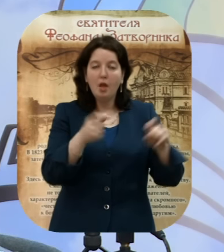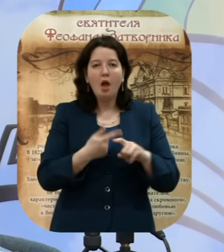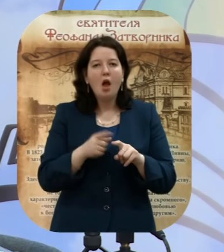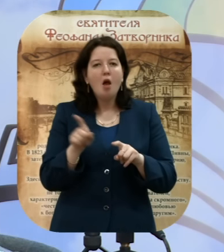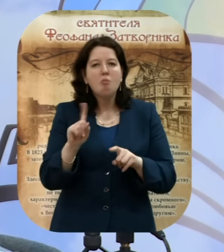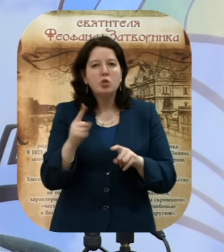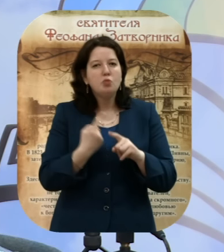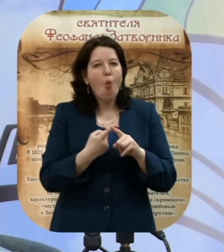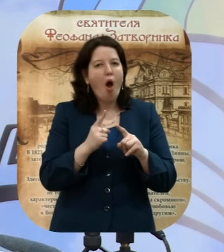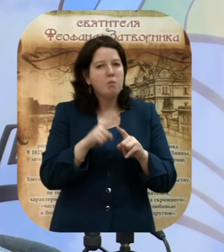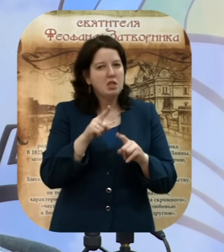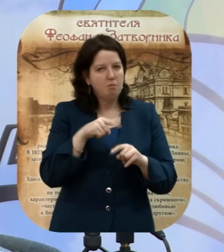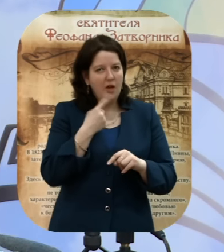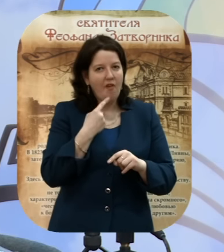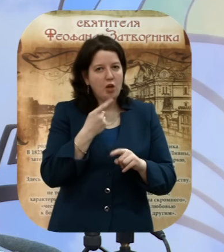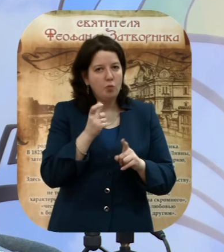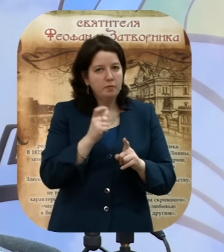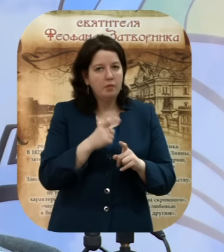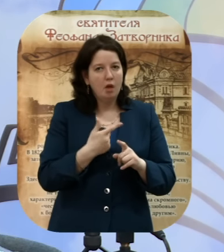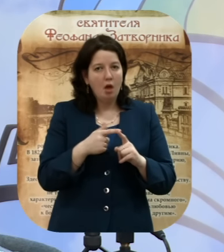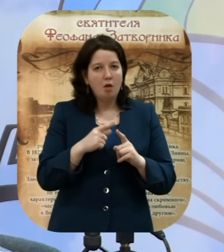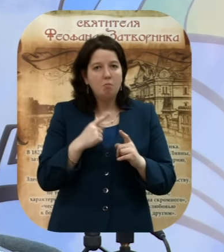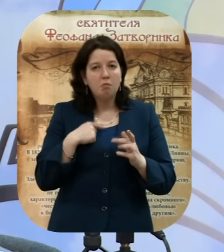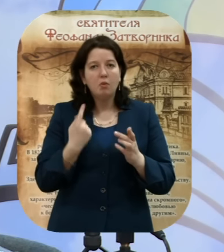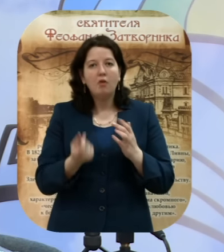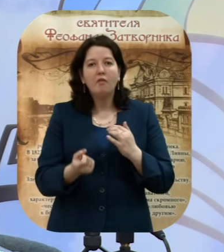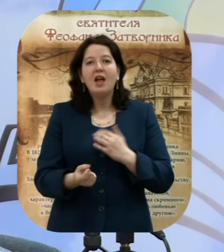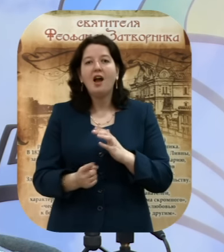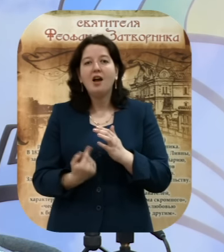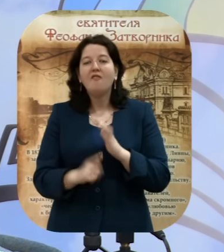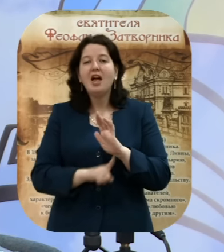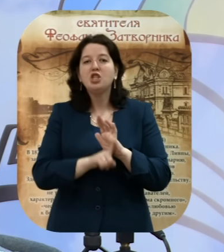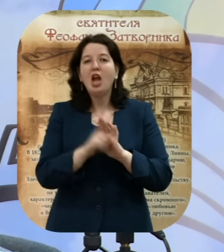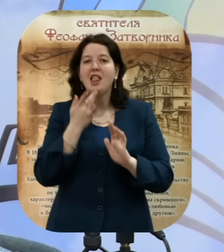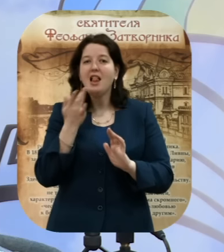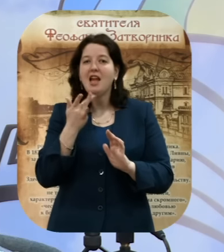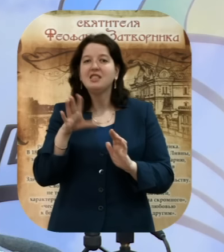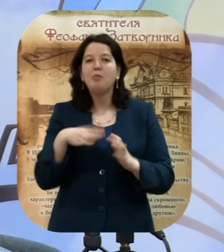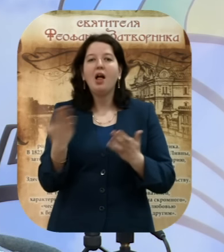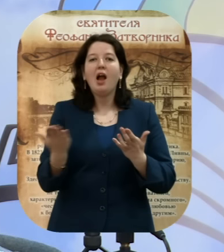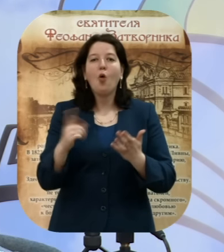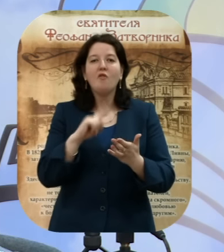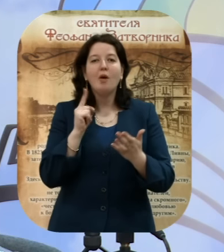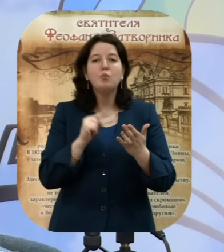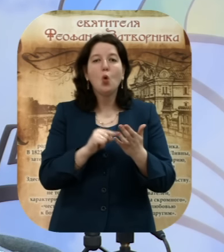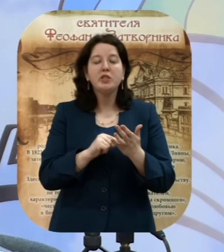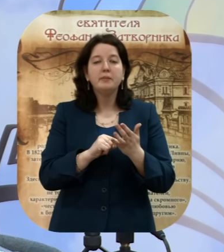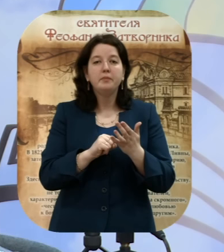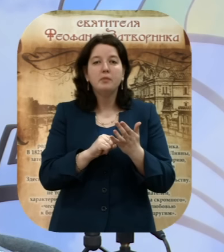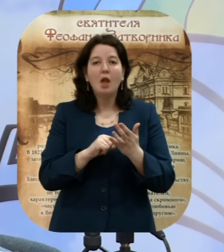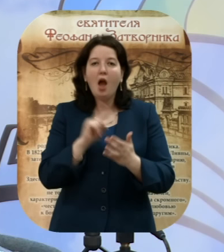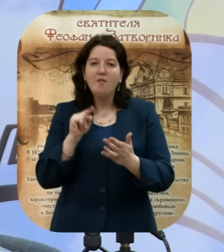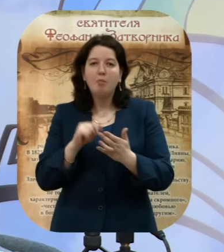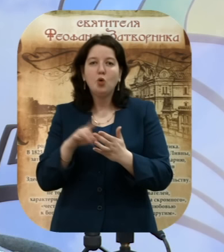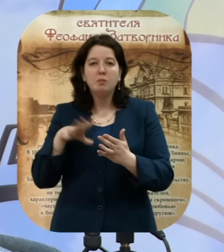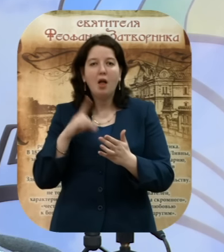Почему об этом говорю? Мы же поставили какой вопрос? Первый вопрос. А как же